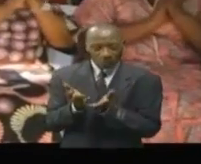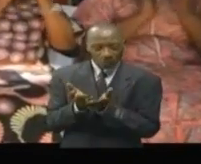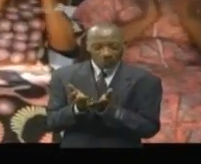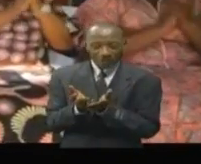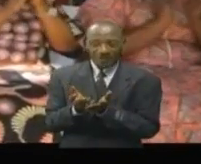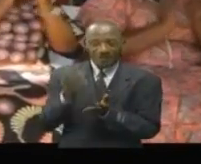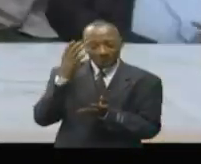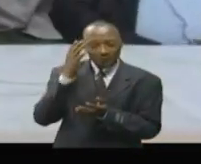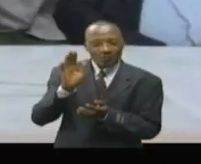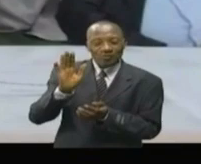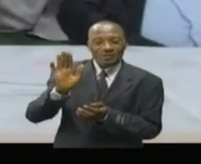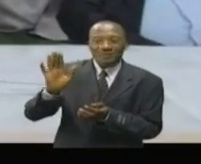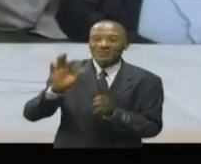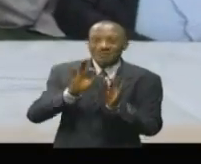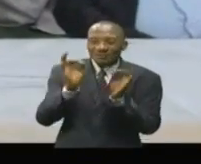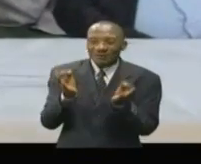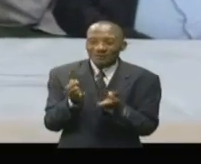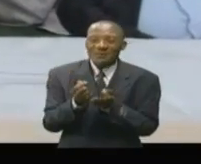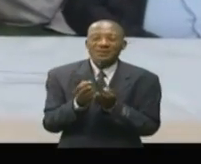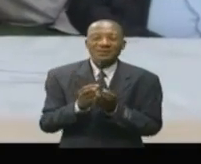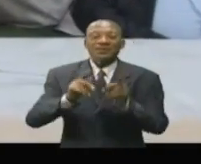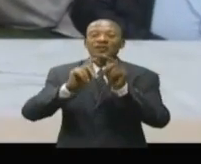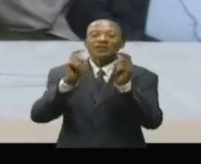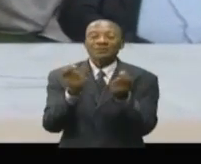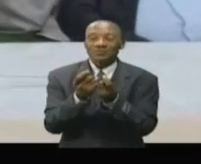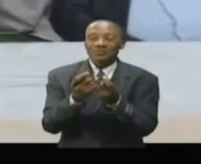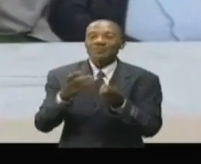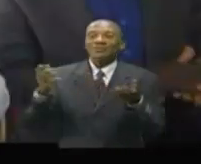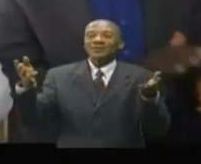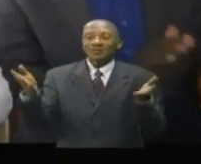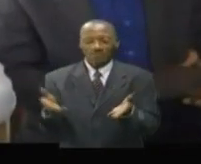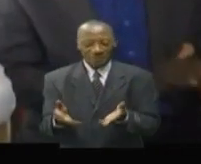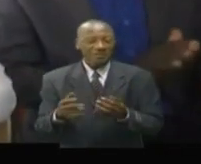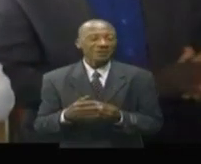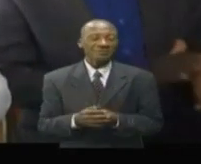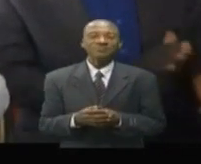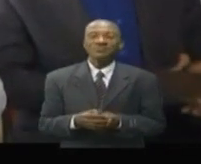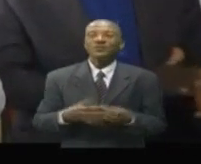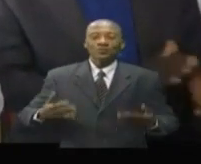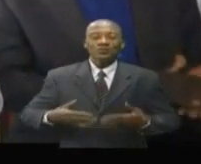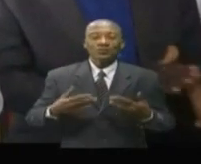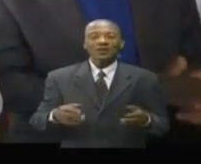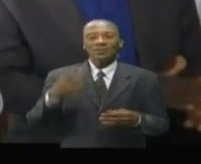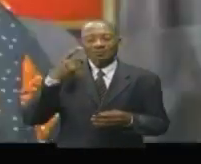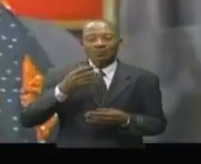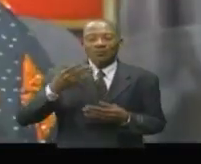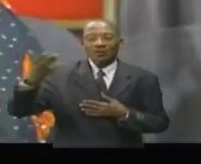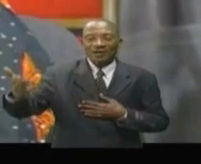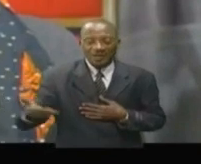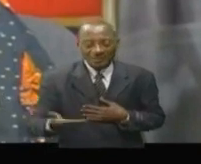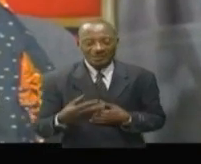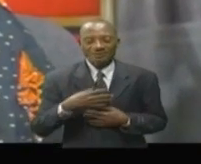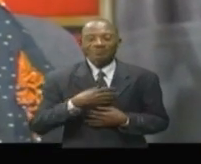mutualité Tuibungé, élevée au rang des gouverneurs de la province du Tanganyika après l'élection du 6 mai 2022 à la personne de Julie Ngungwa